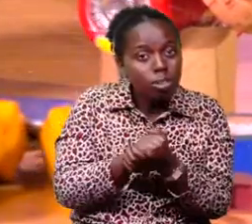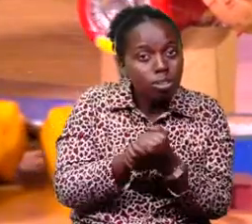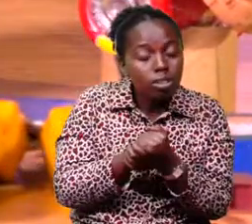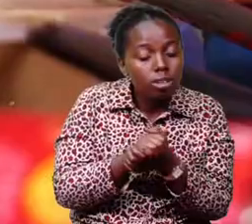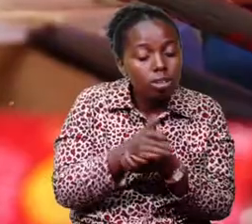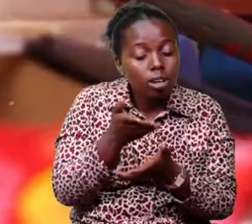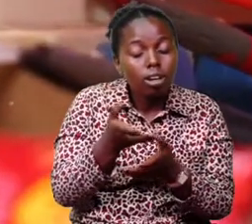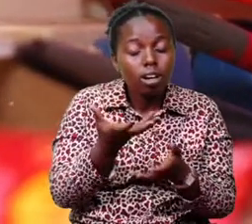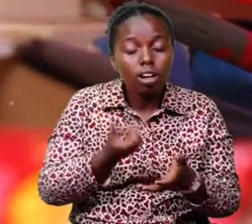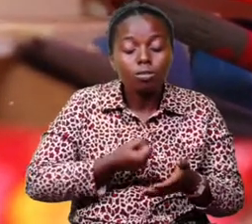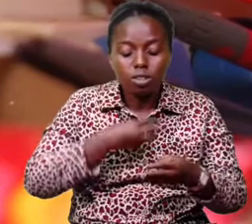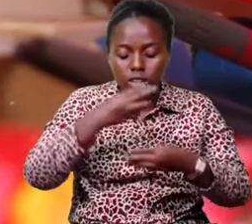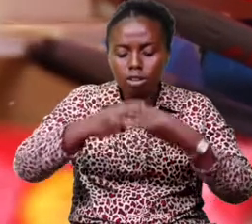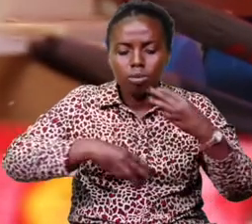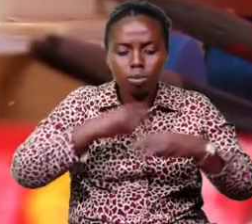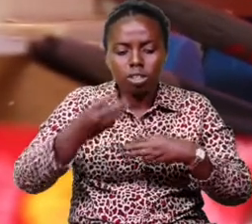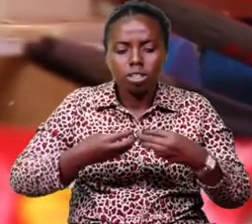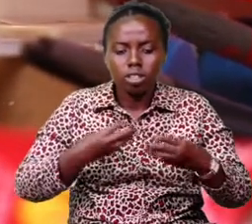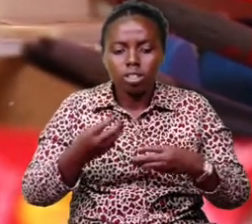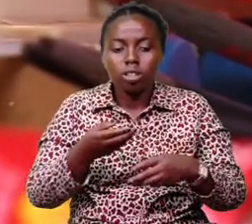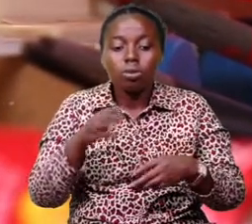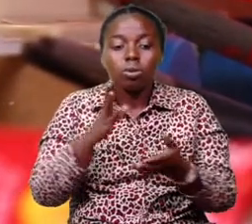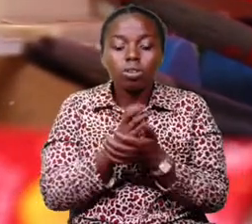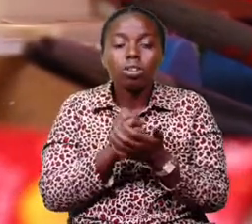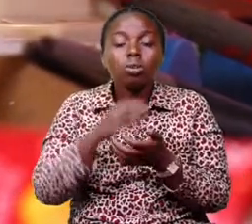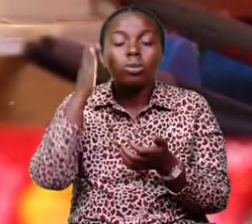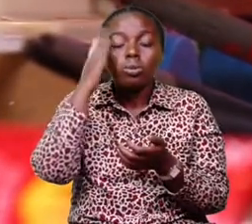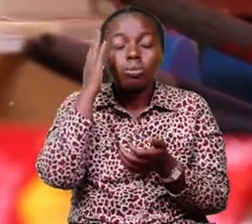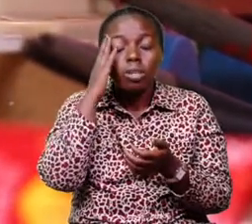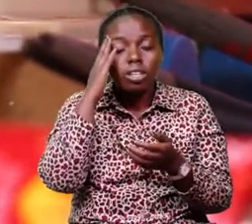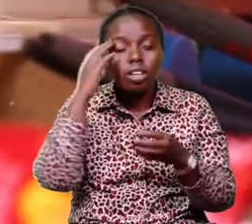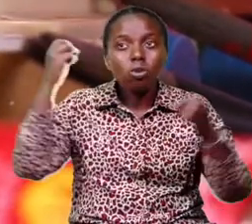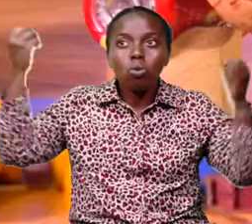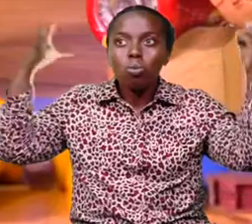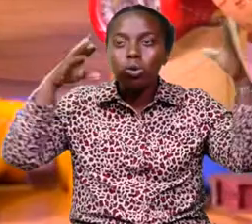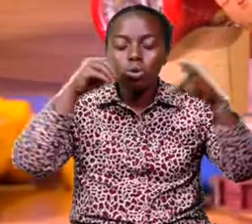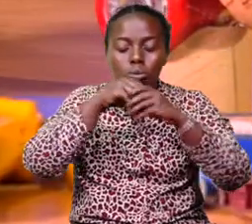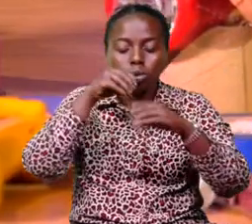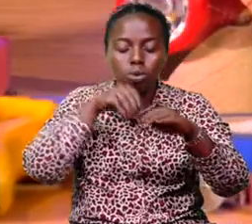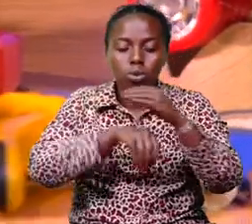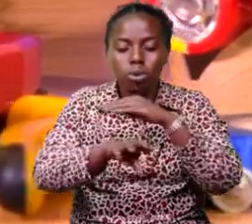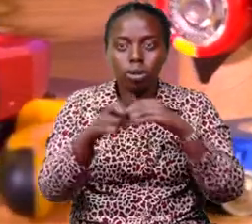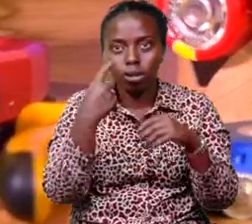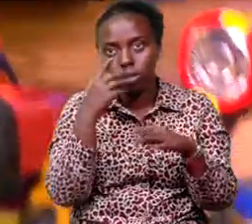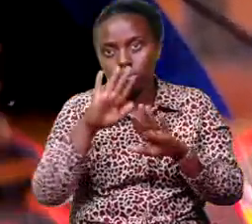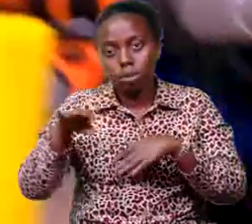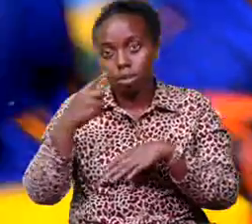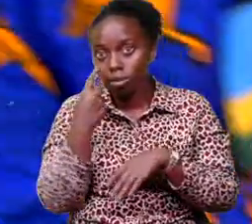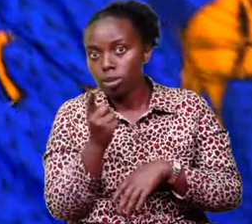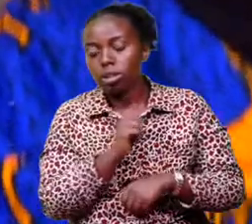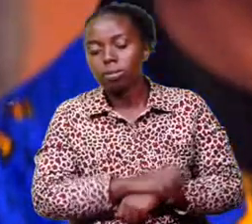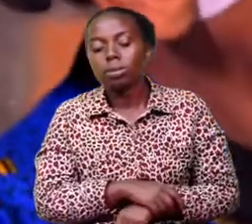hano hari imashini yabigenewe kugira ngo tumenye umuriro urimo gusohokamo reka turebe